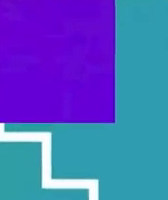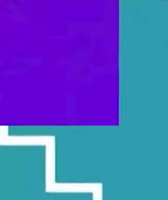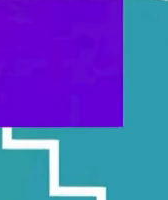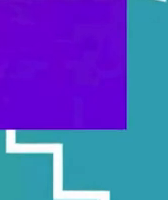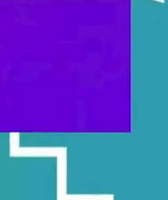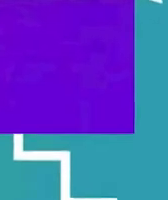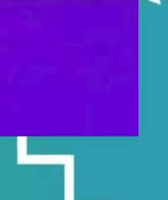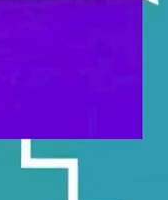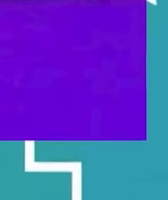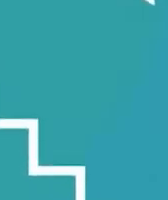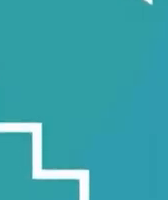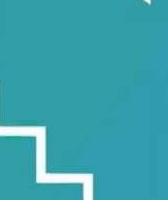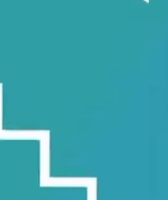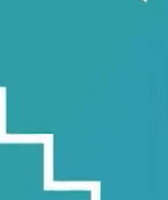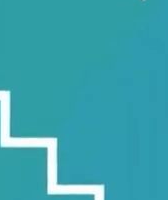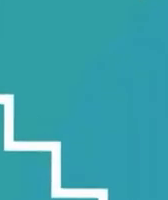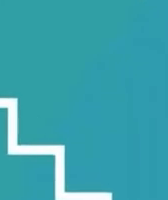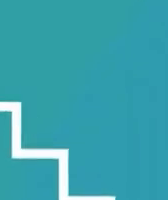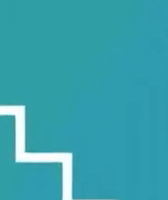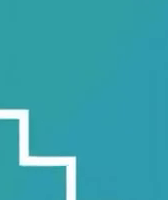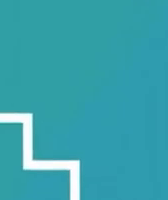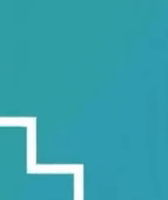huhu huhu huhu